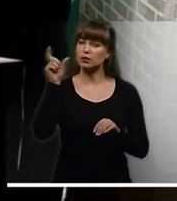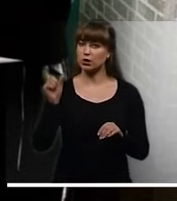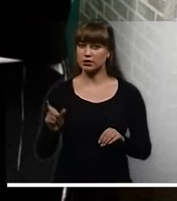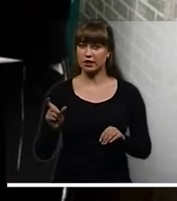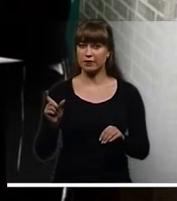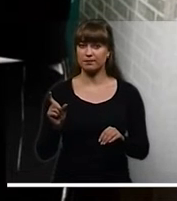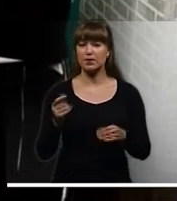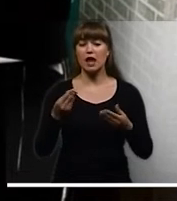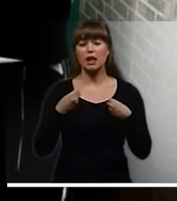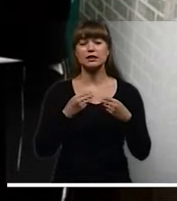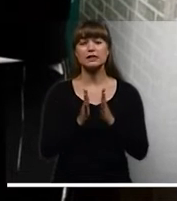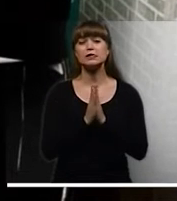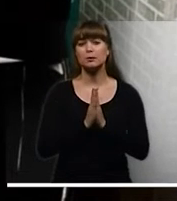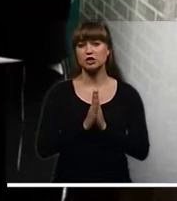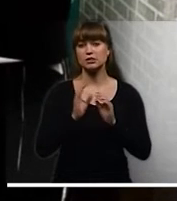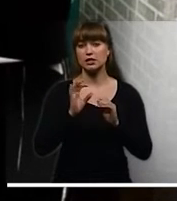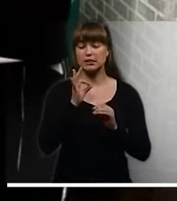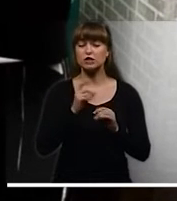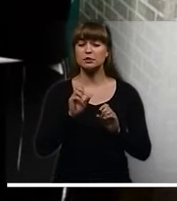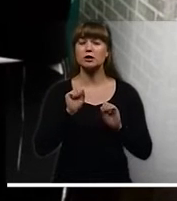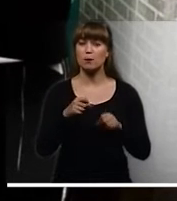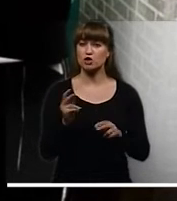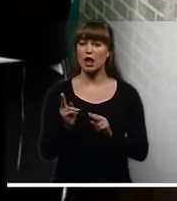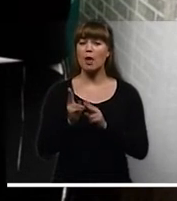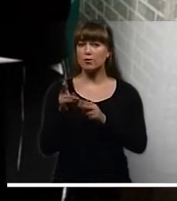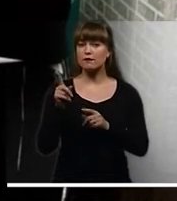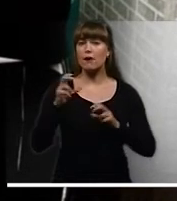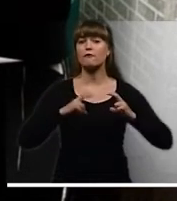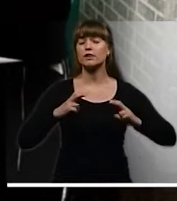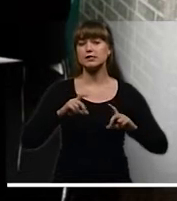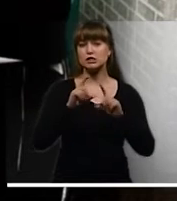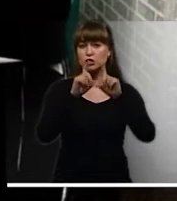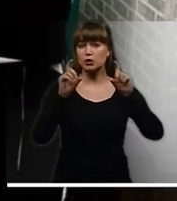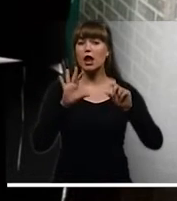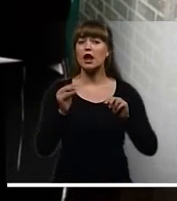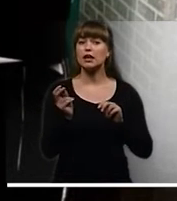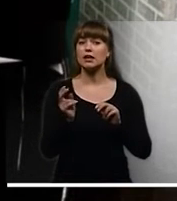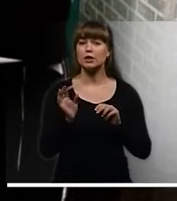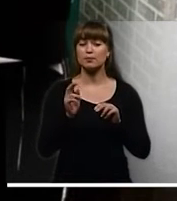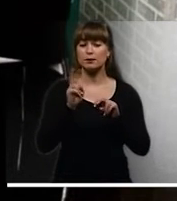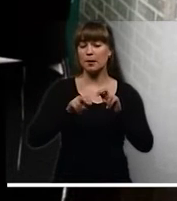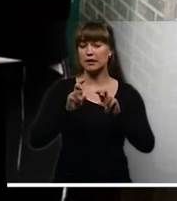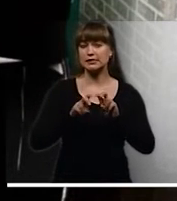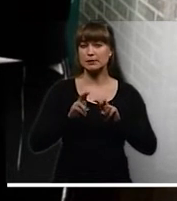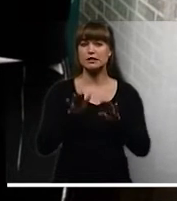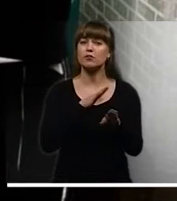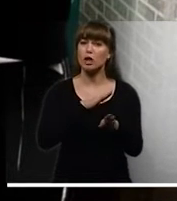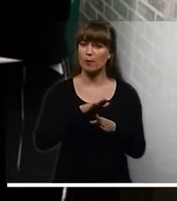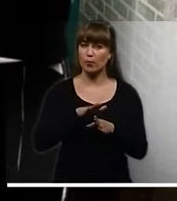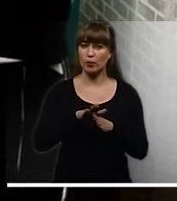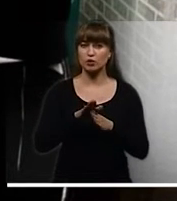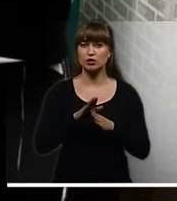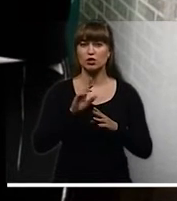доктора, скажите, пожалуйста, а можно приехать к вам в институт и пройти обследование